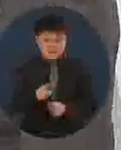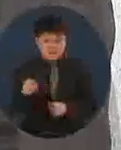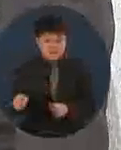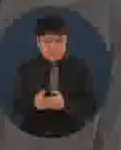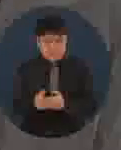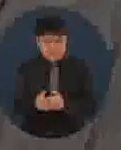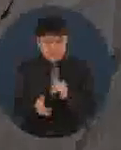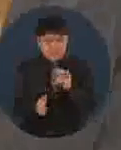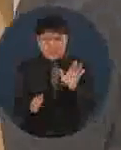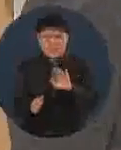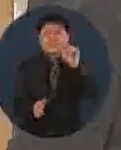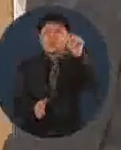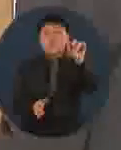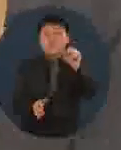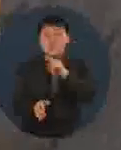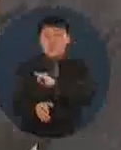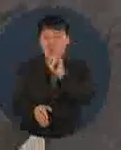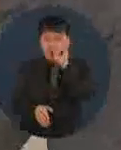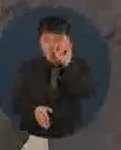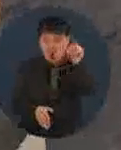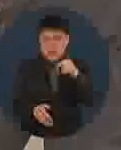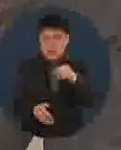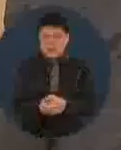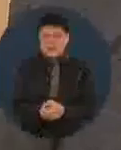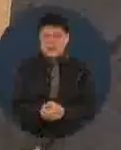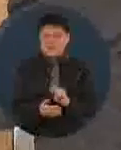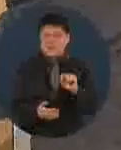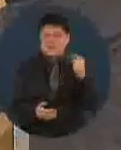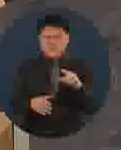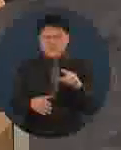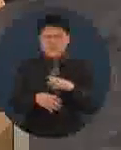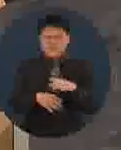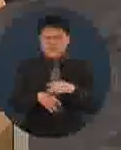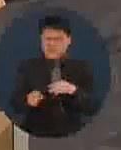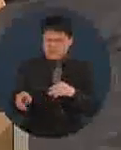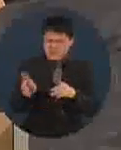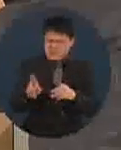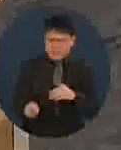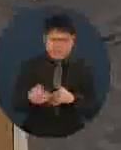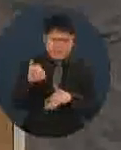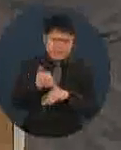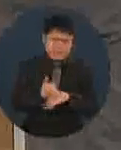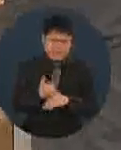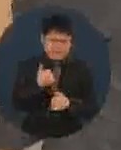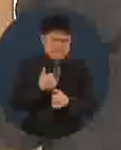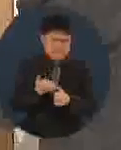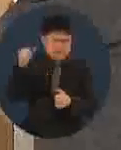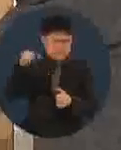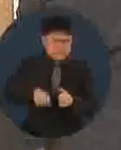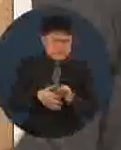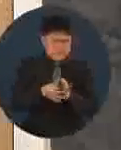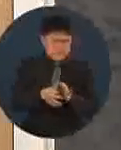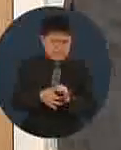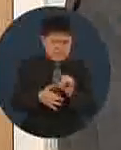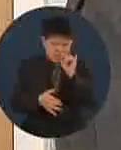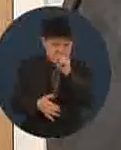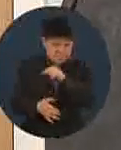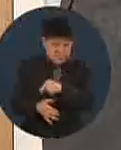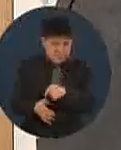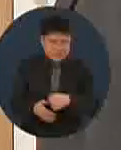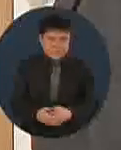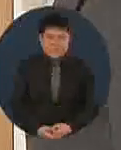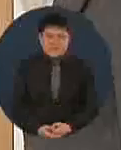붙여뒀나요? 네, 가는데. 아, 그쪽을 그거 하나 붙여두었죠. 붙여두고, 무서운 승부처. 이제 마지막 승부처 하겠습니다. 네. 여기서 잘 처리가 안 되면